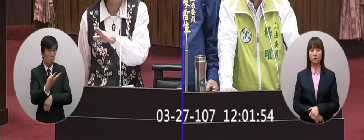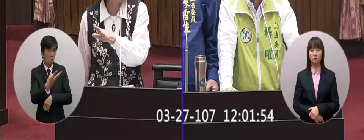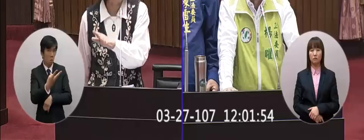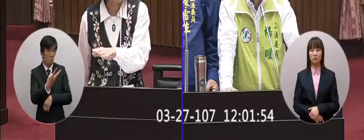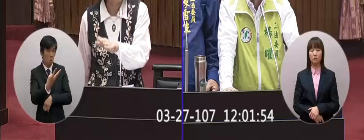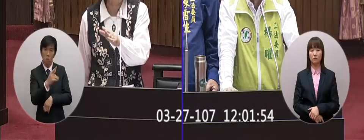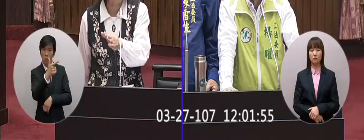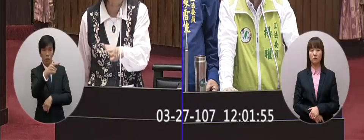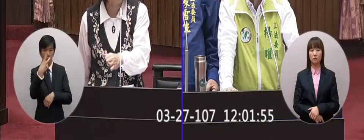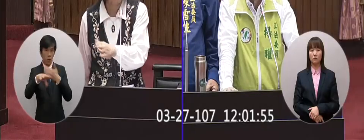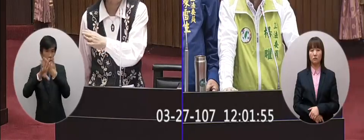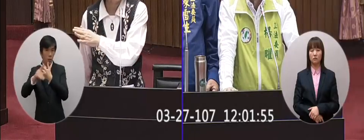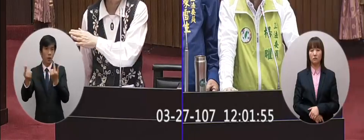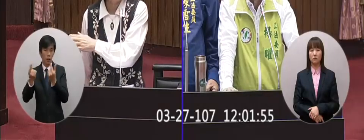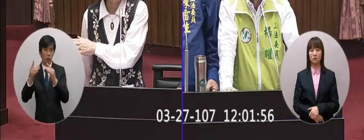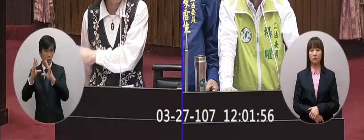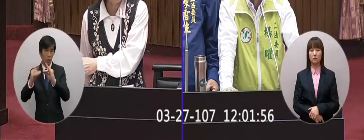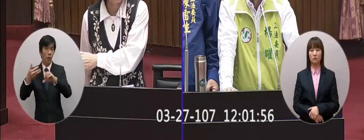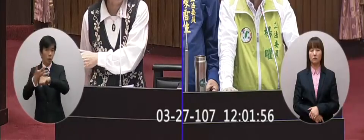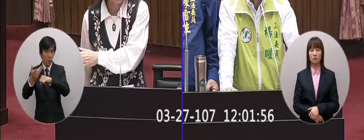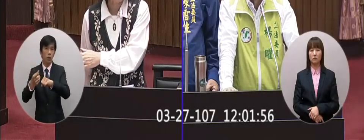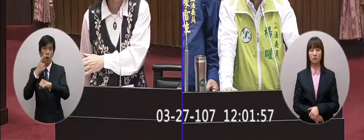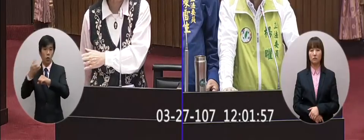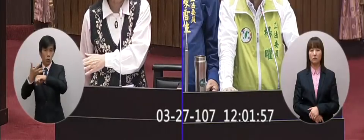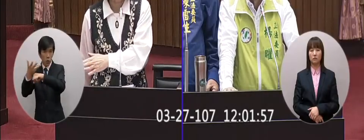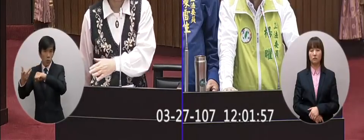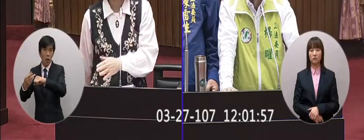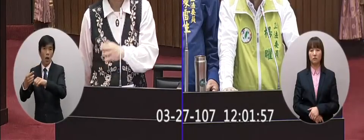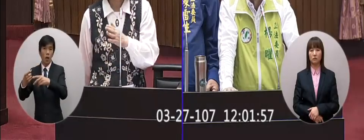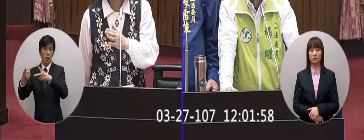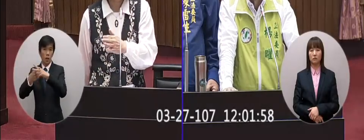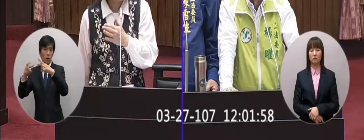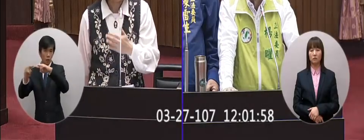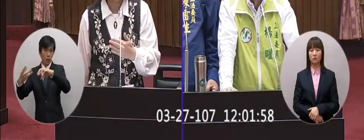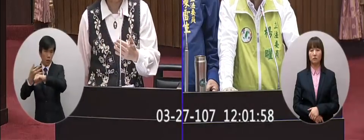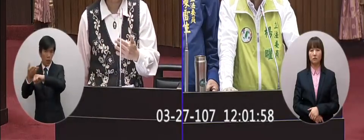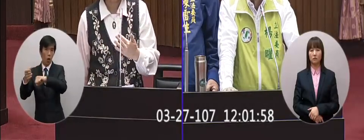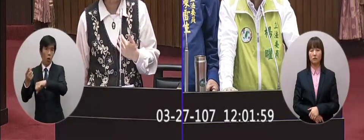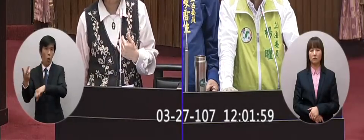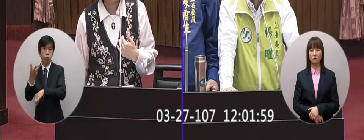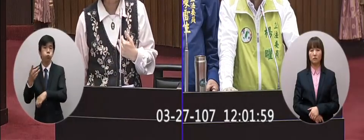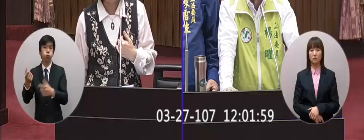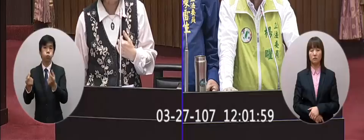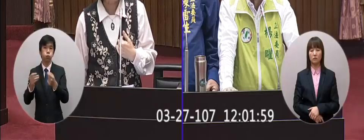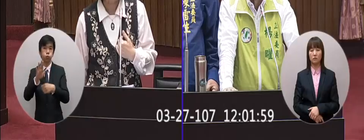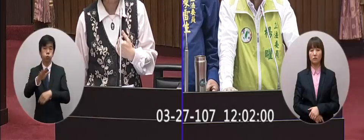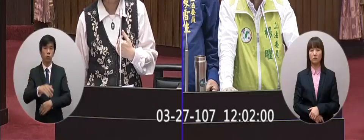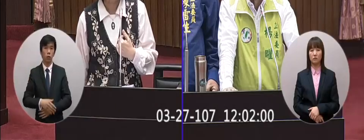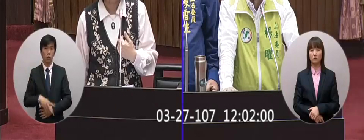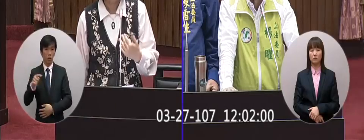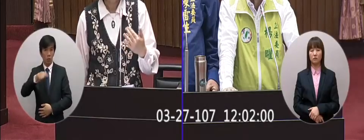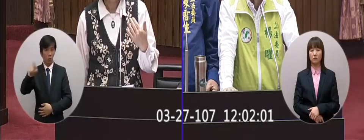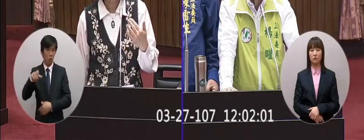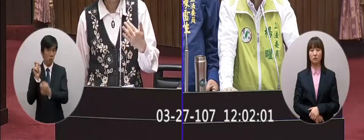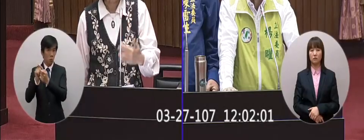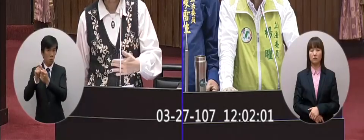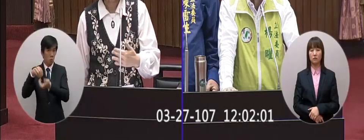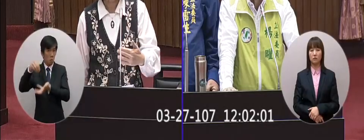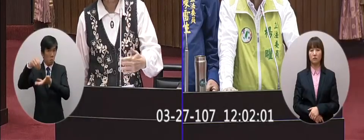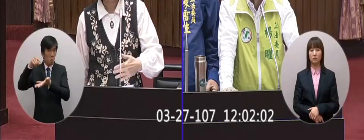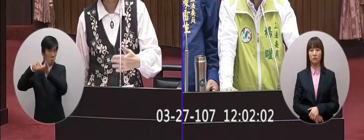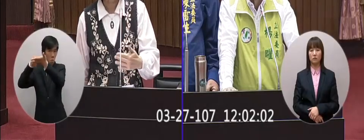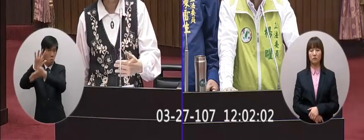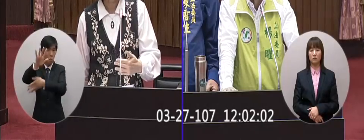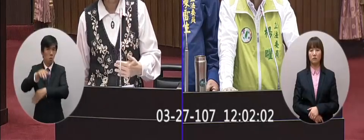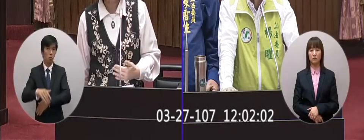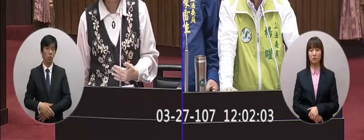有这一个蓝屿、绿岛，还有琉球嘛，小琉球，所以他们最近也有提出一些需求来了。那未